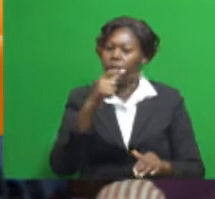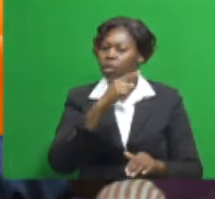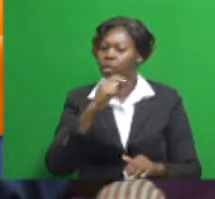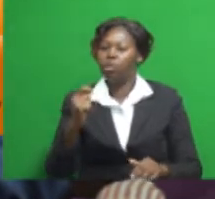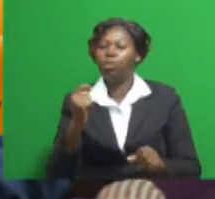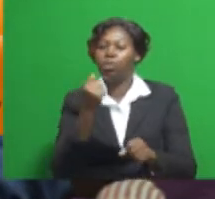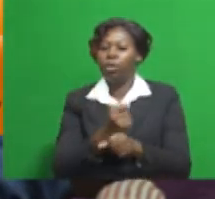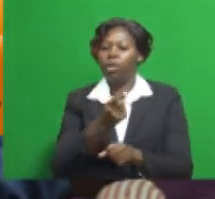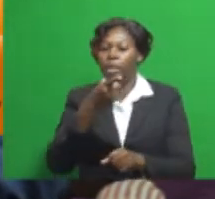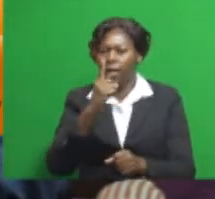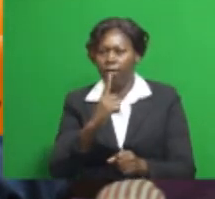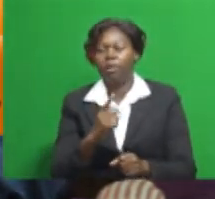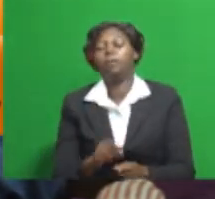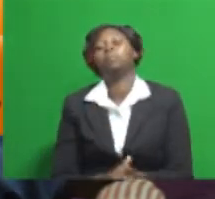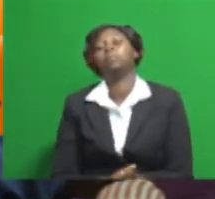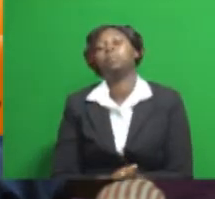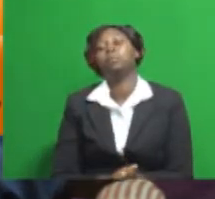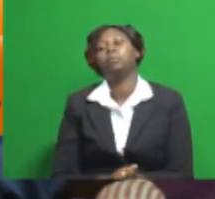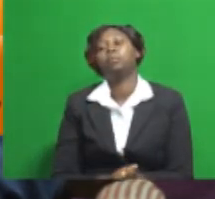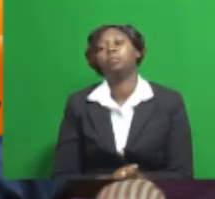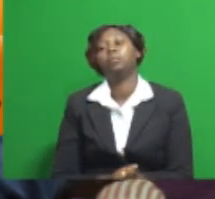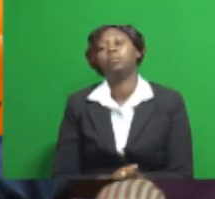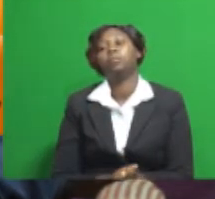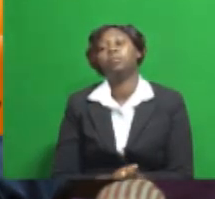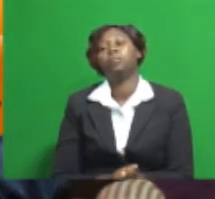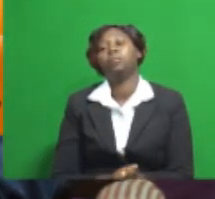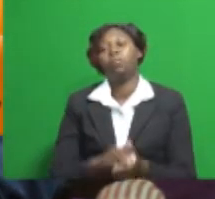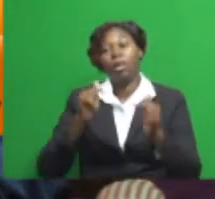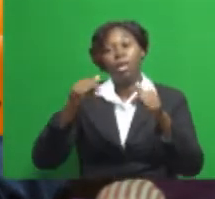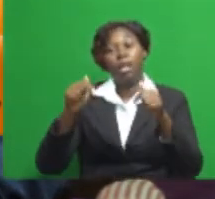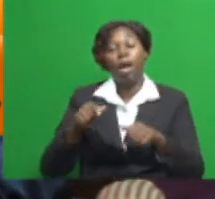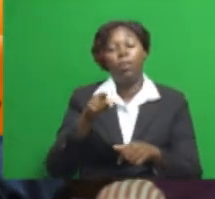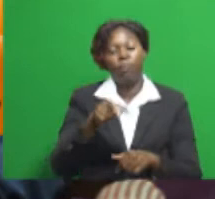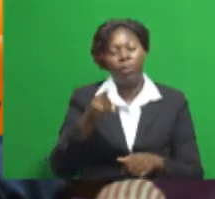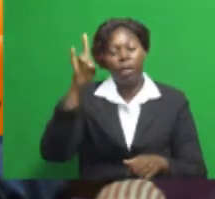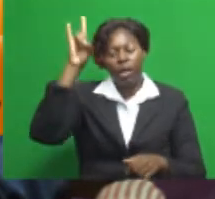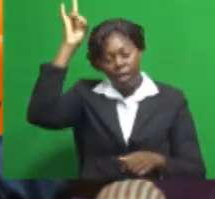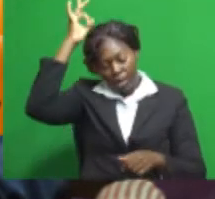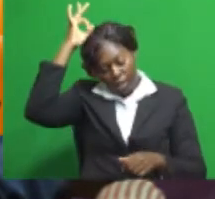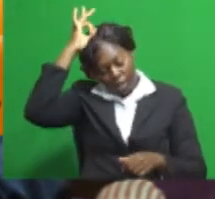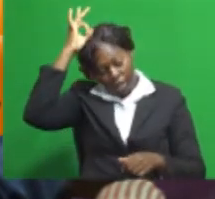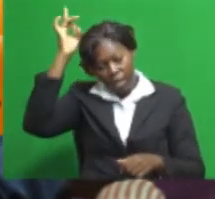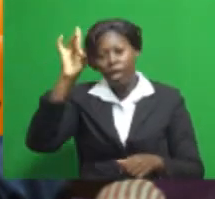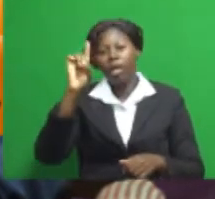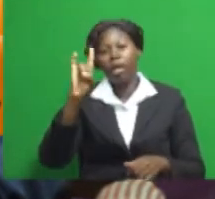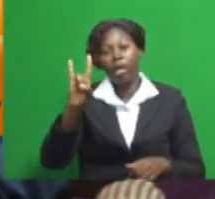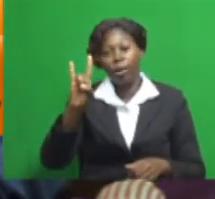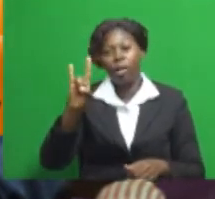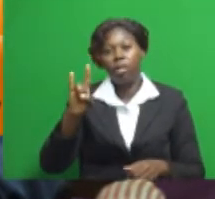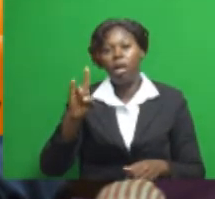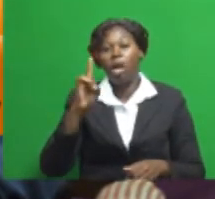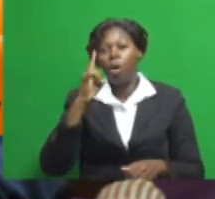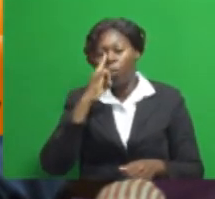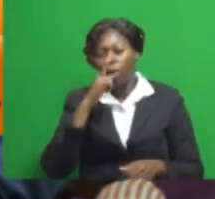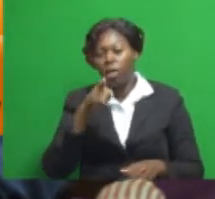12 verse ya 6 kusvika pa 11 kuna 11 ehe. Zvino Herod wakatoda kumubudisa usiku ihoho